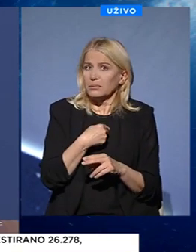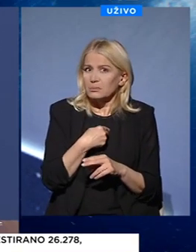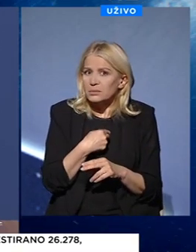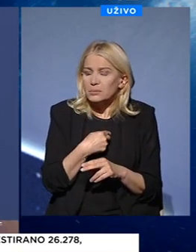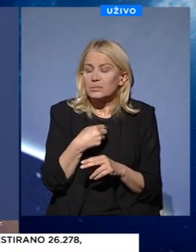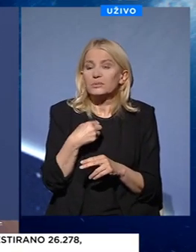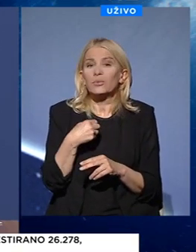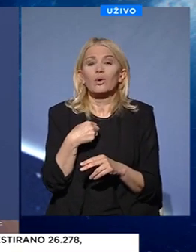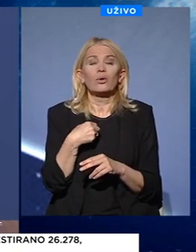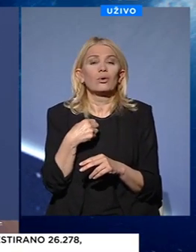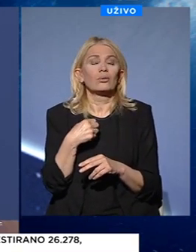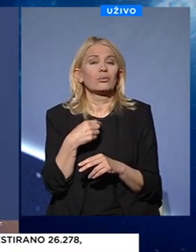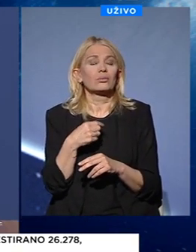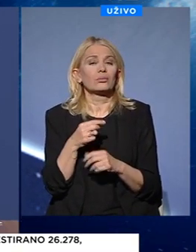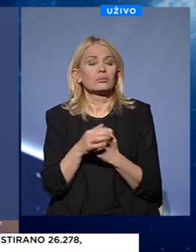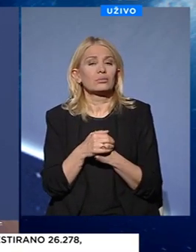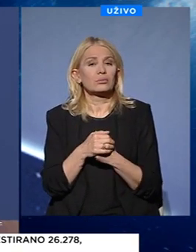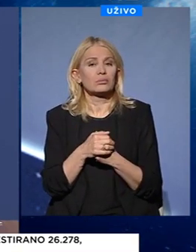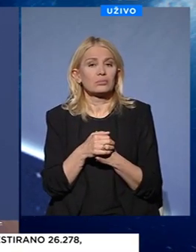za